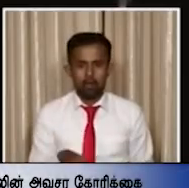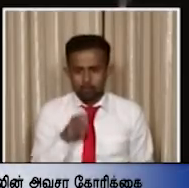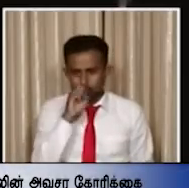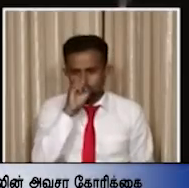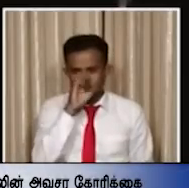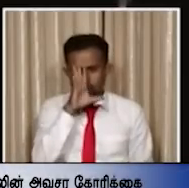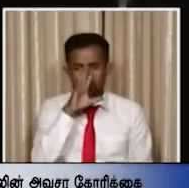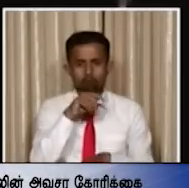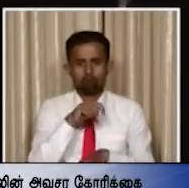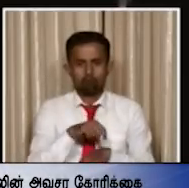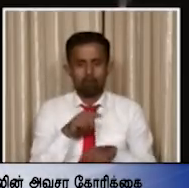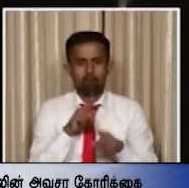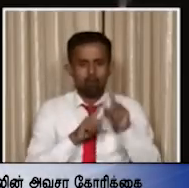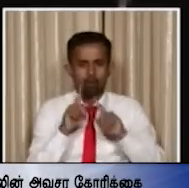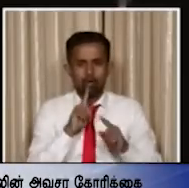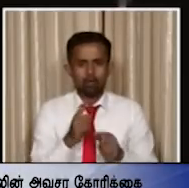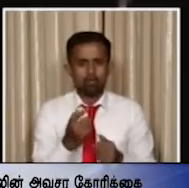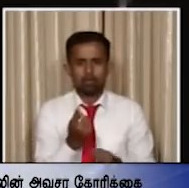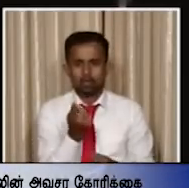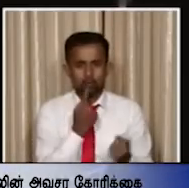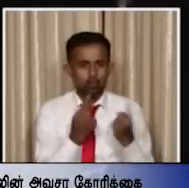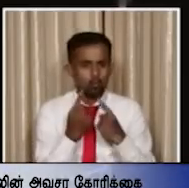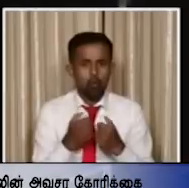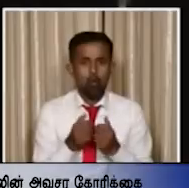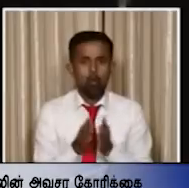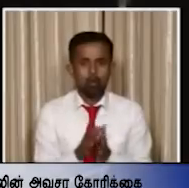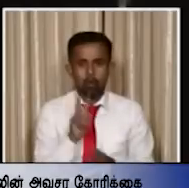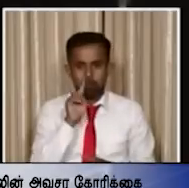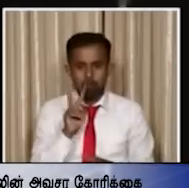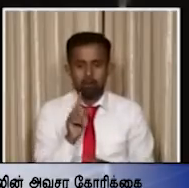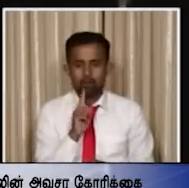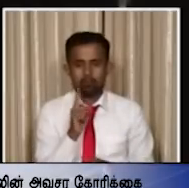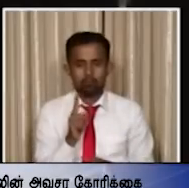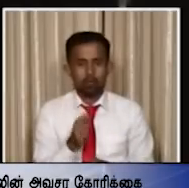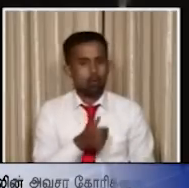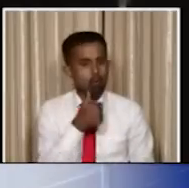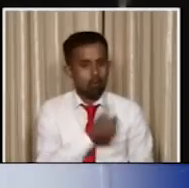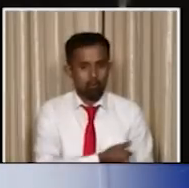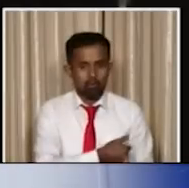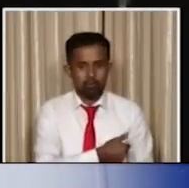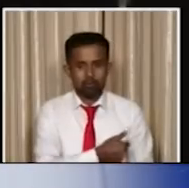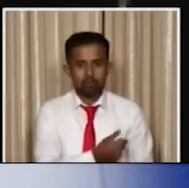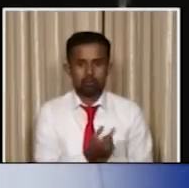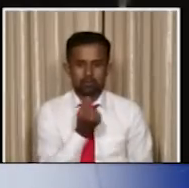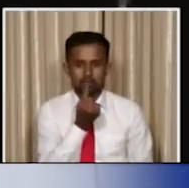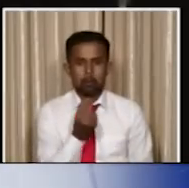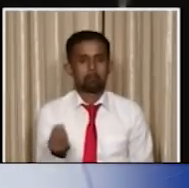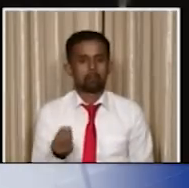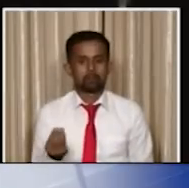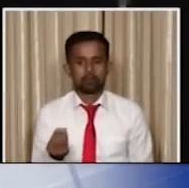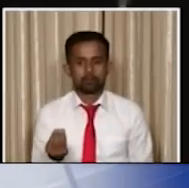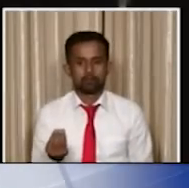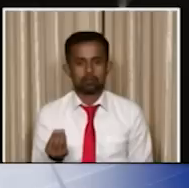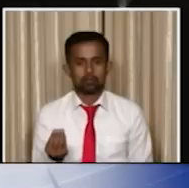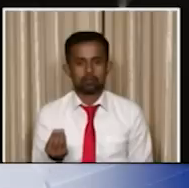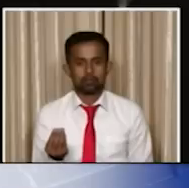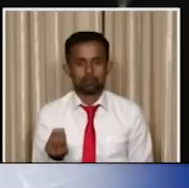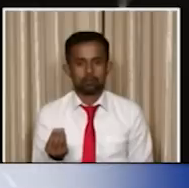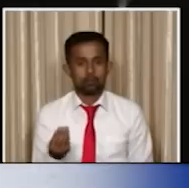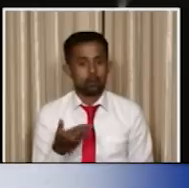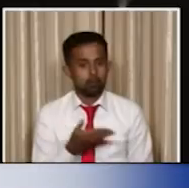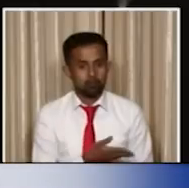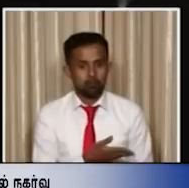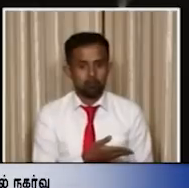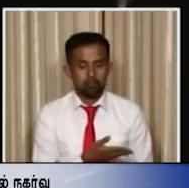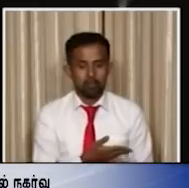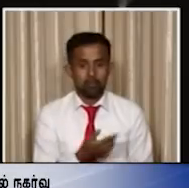நடைபெற வேண்டியது அதுவல்ல. பயணத்தை மேற்கொள்வதற்கு முன்னதாகவே பிரிவினைவாதம் சமஷ்டியை கோருவதாக கூறினால்